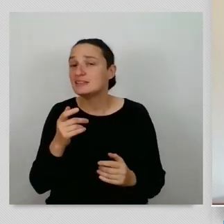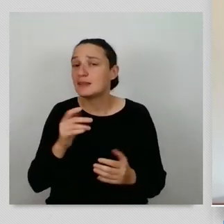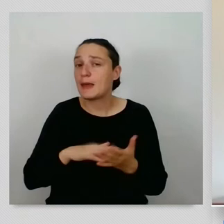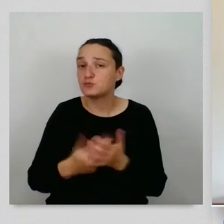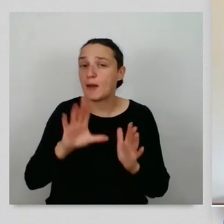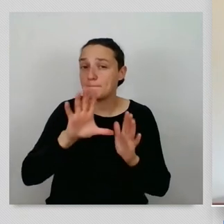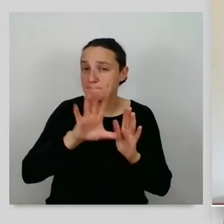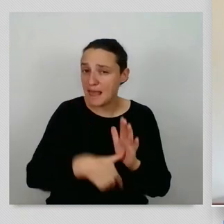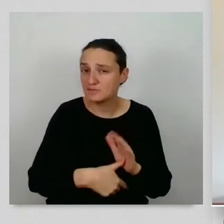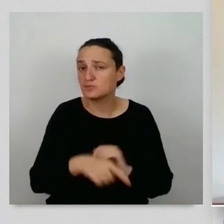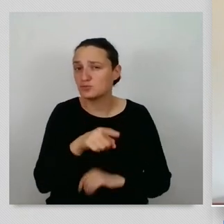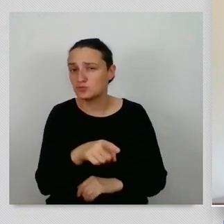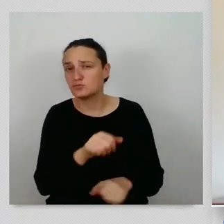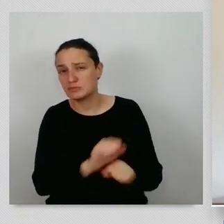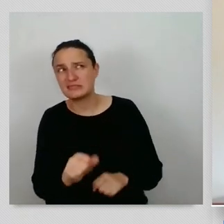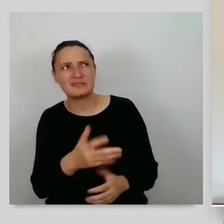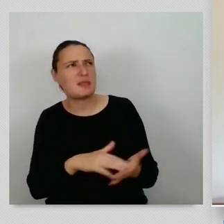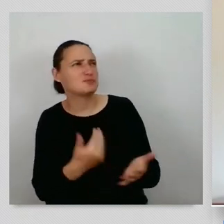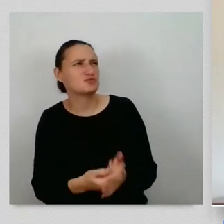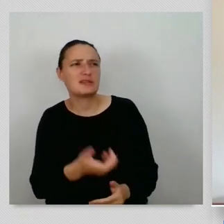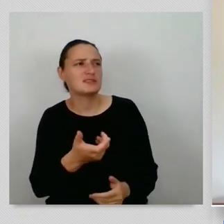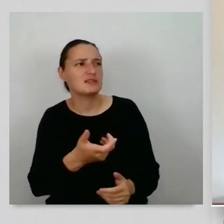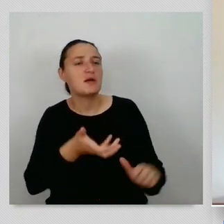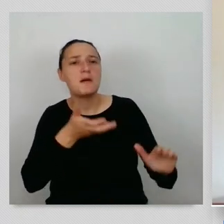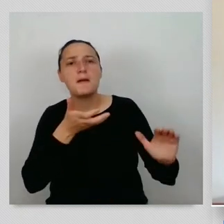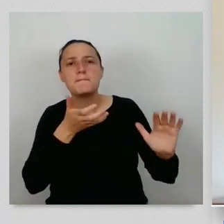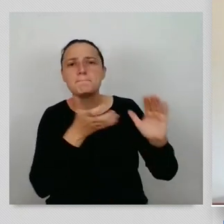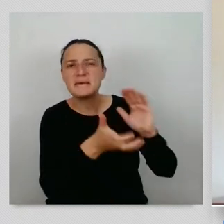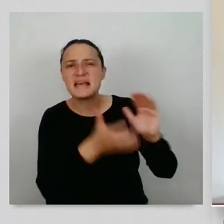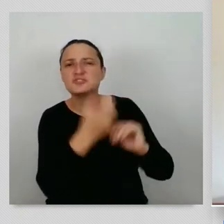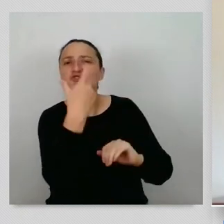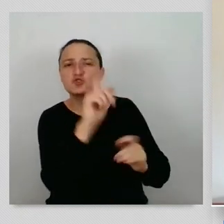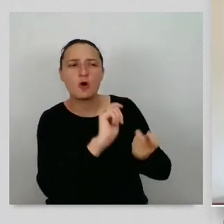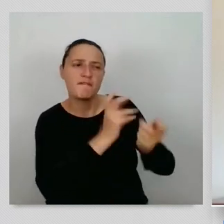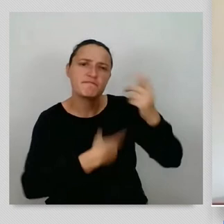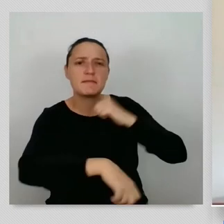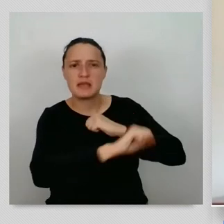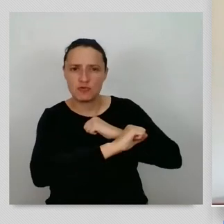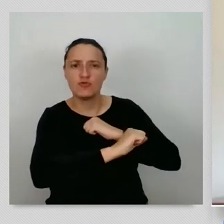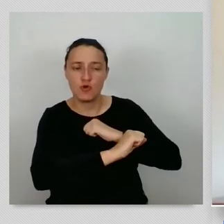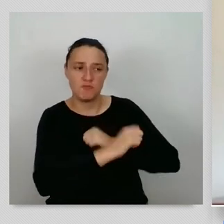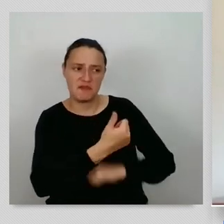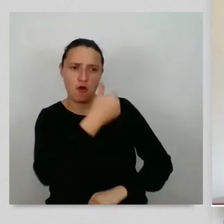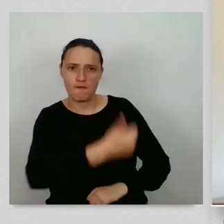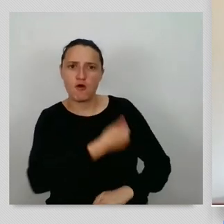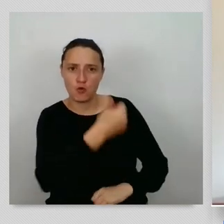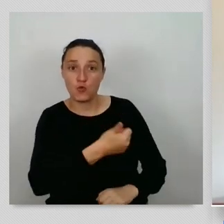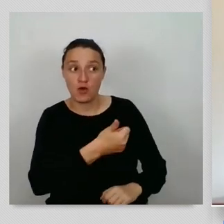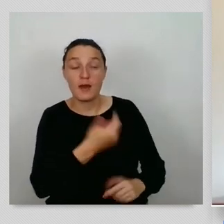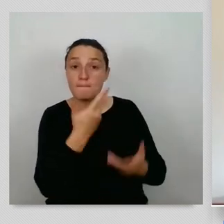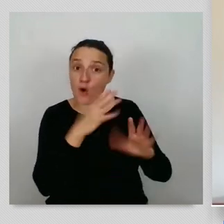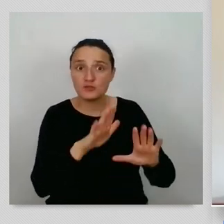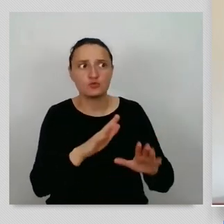mieście wymieniono 100 pieców w danym roku i przedstawia się to jako wielki